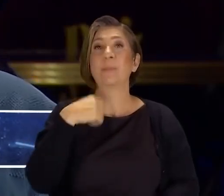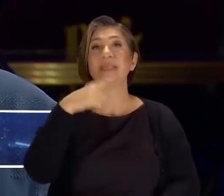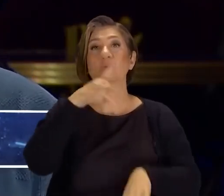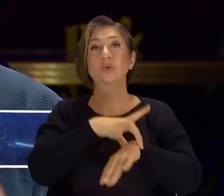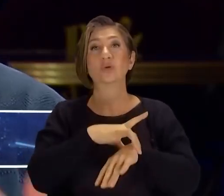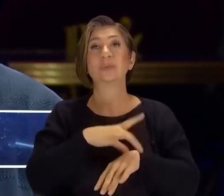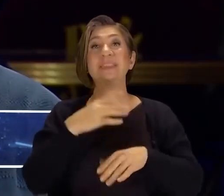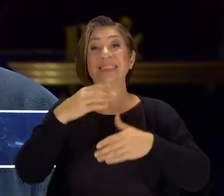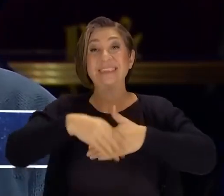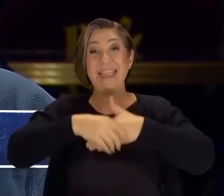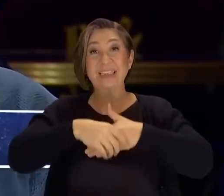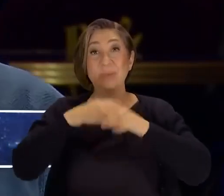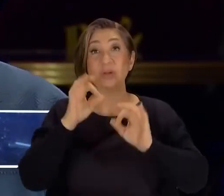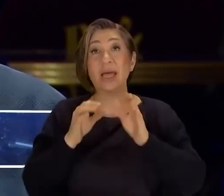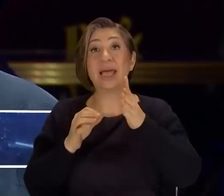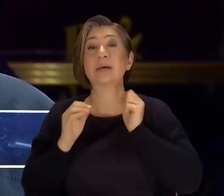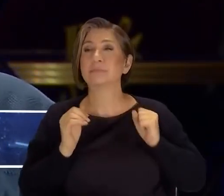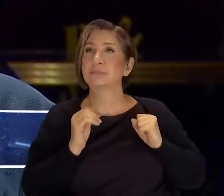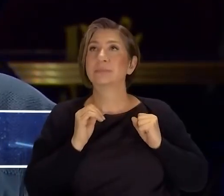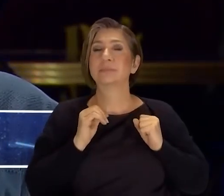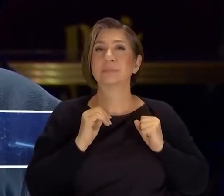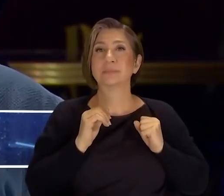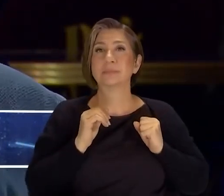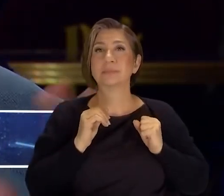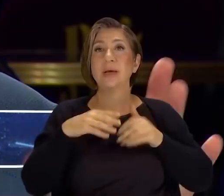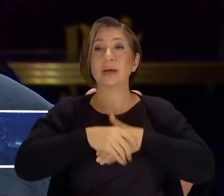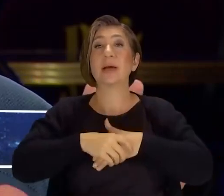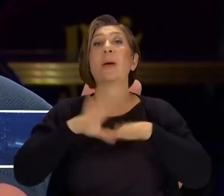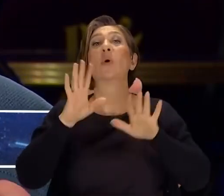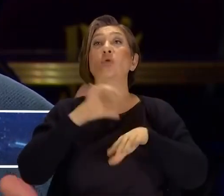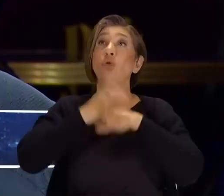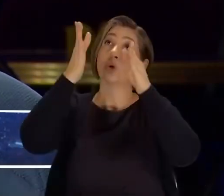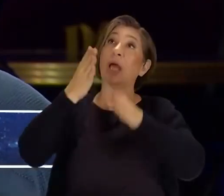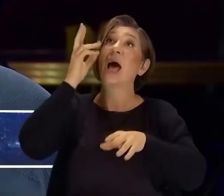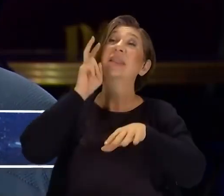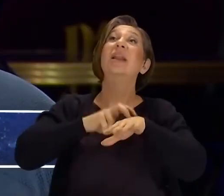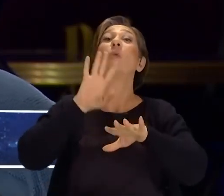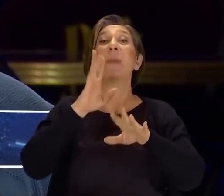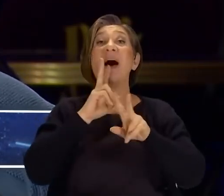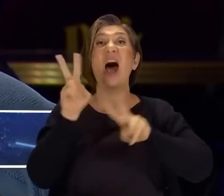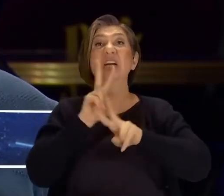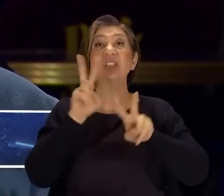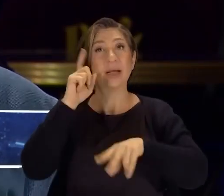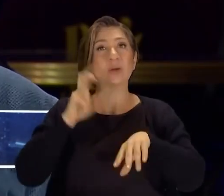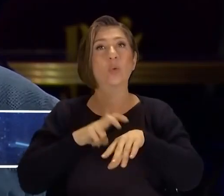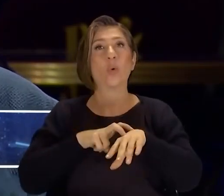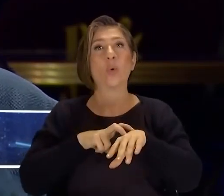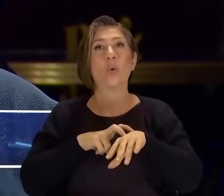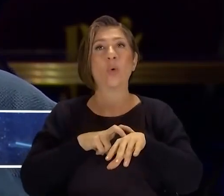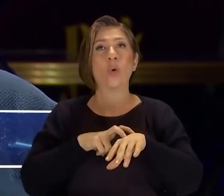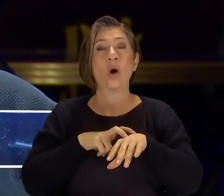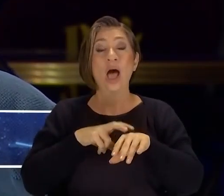kimsin Ben senin doktorun tanışma Faslı elini uzatacağım 50 kaçırıyor ya Hatırlamıyor ve ama elini çekiyor Şimdi